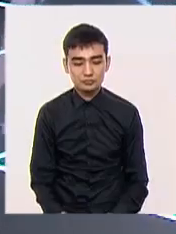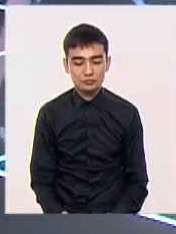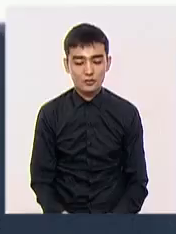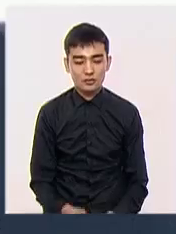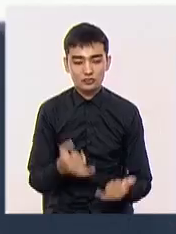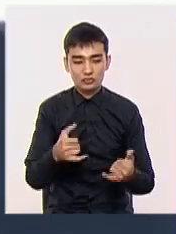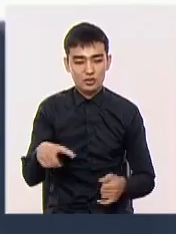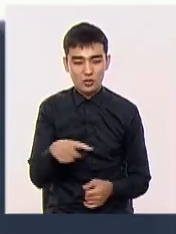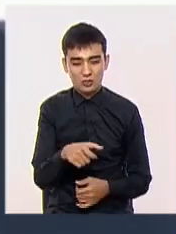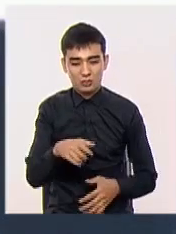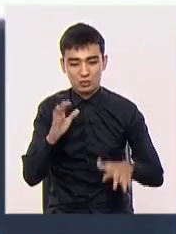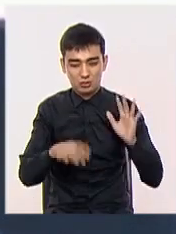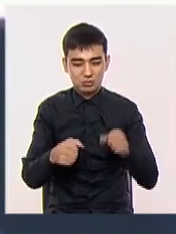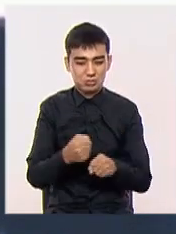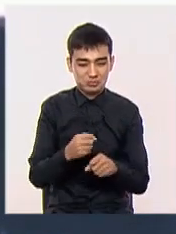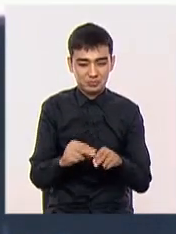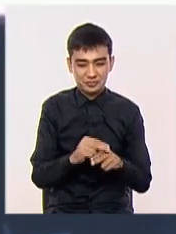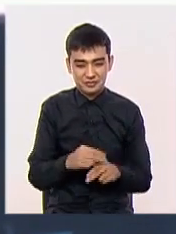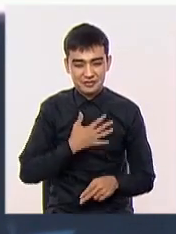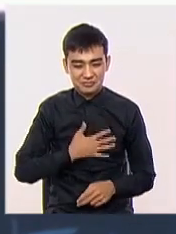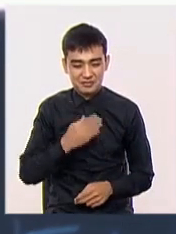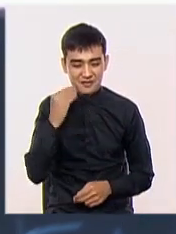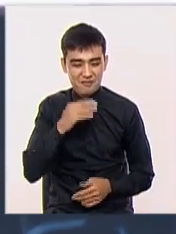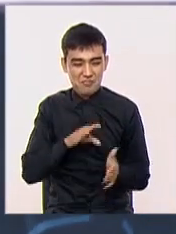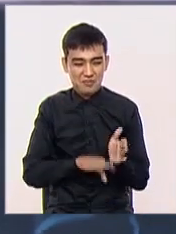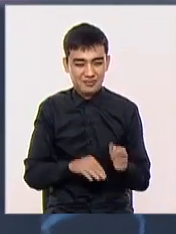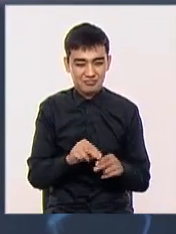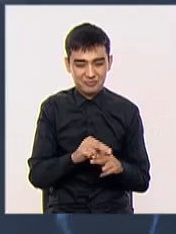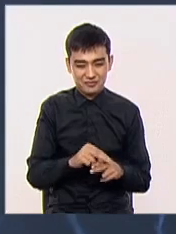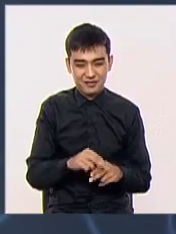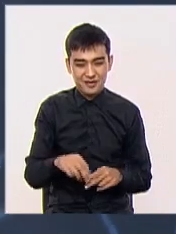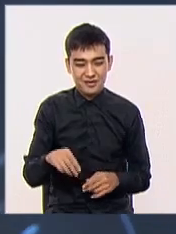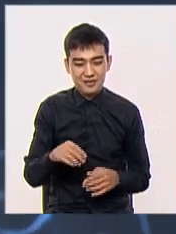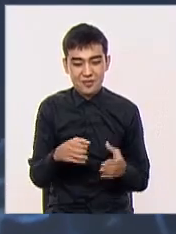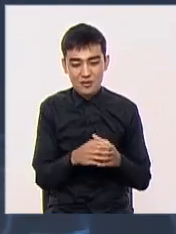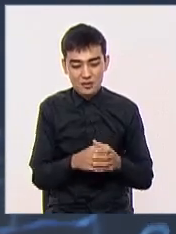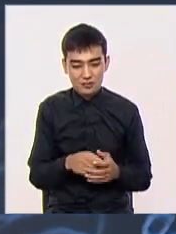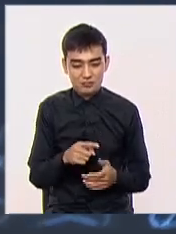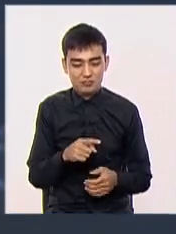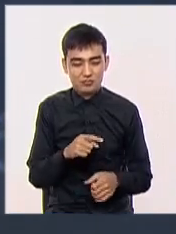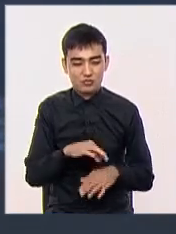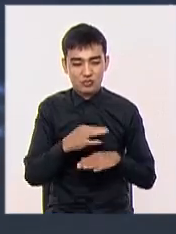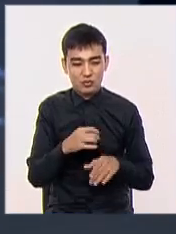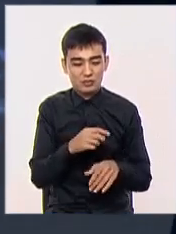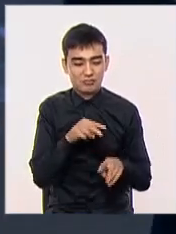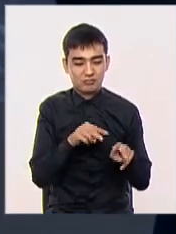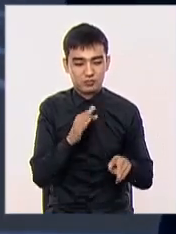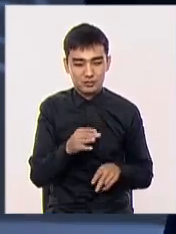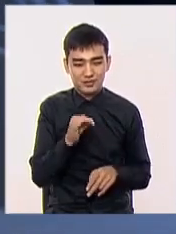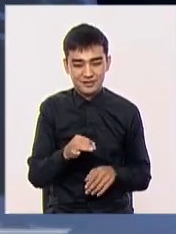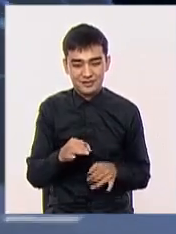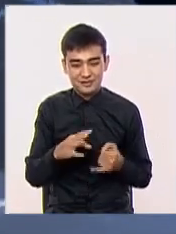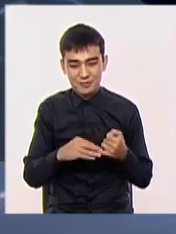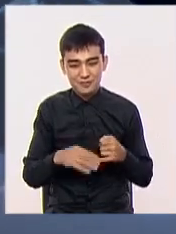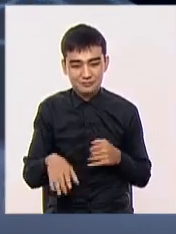Енді жолда қалай болса, солай жөндеп, сапасыз асфальт төсеп кететін компанияларға тықыр таянды. Елді мекендердегі жөнделген